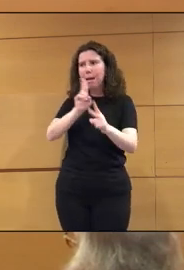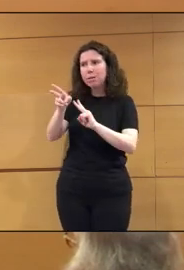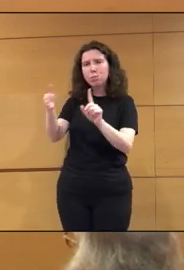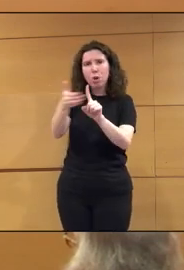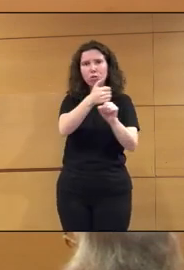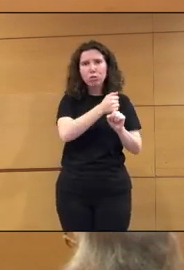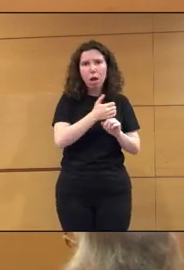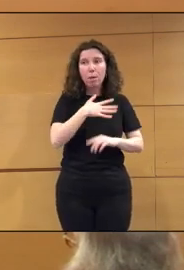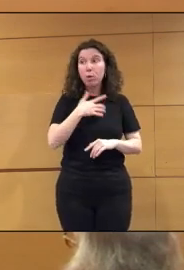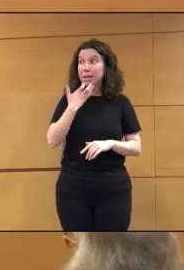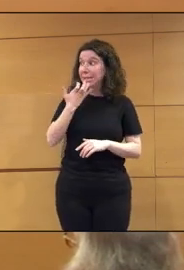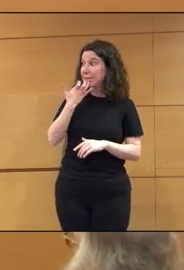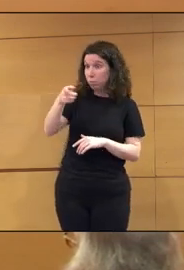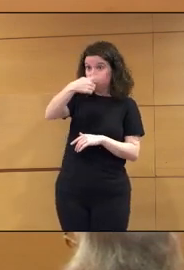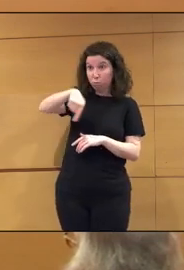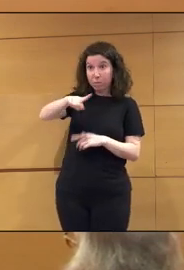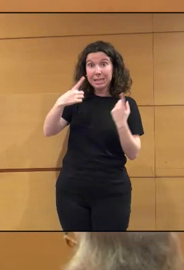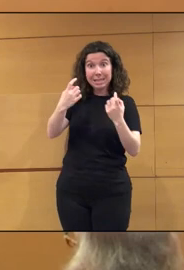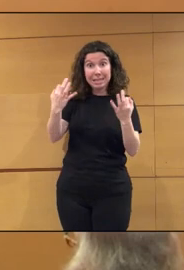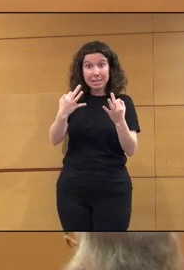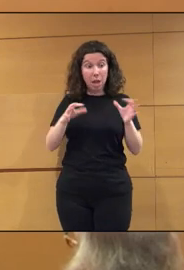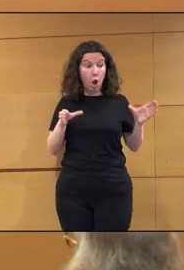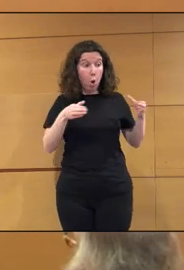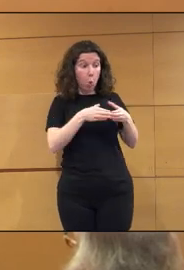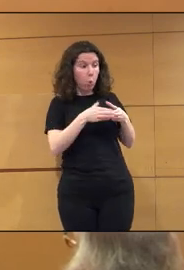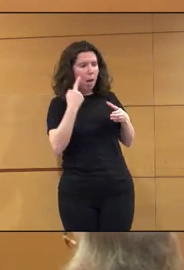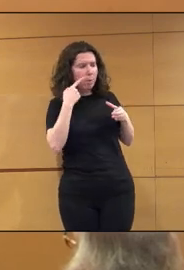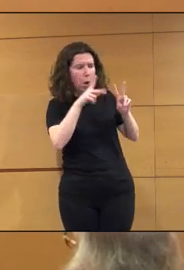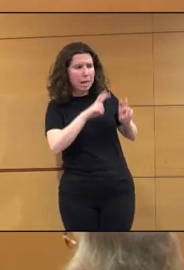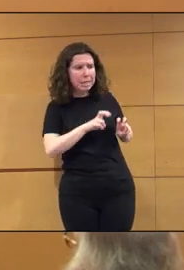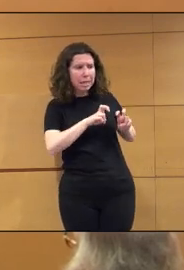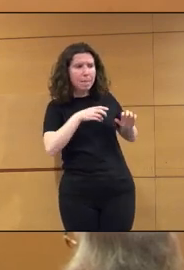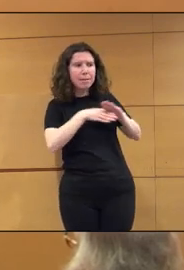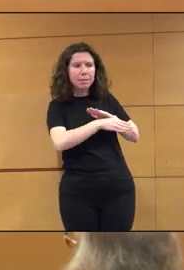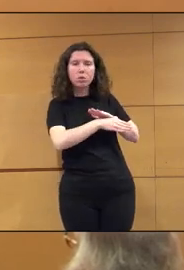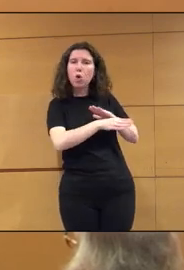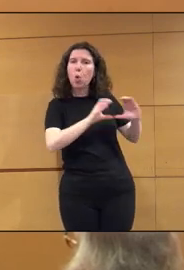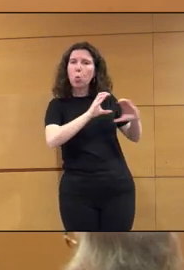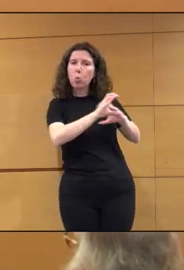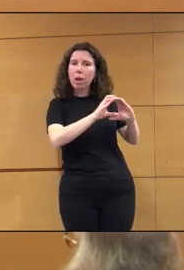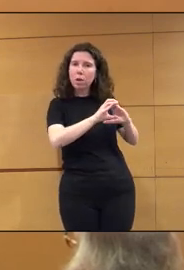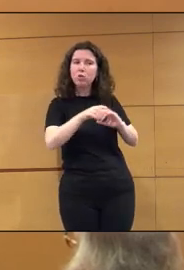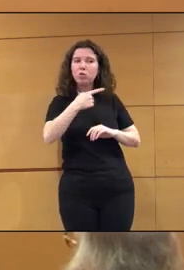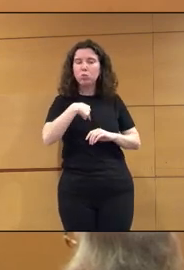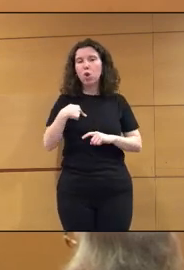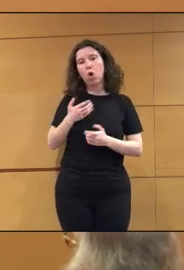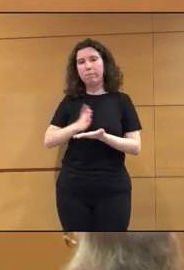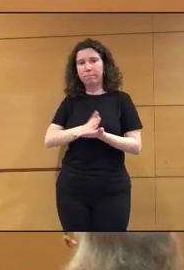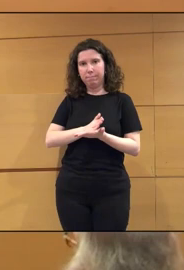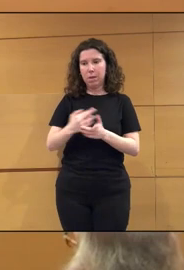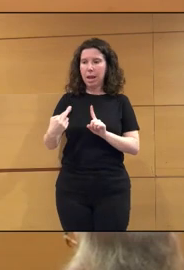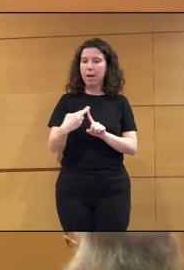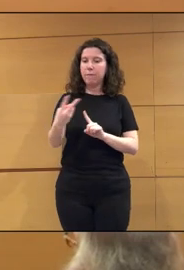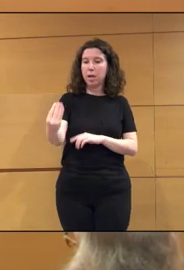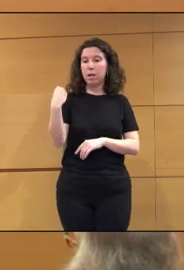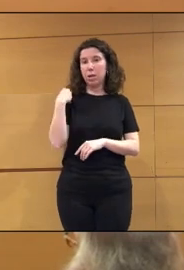connectar amb algun grup de recerca que treballi amb accessibilitat a la comunicació, nosaltres podríem ser un punt de partida per posar-vos en